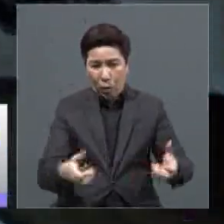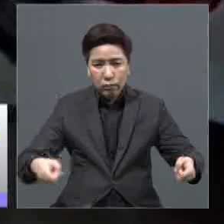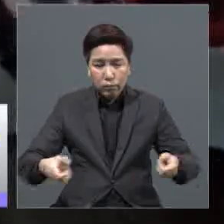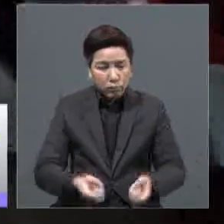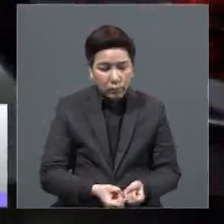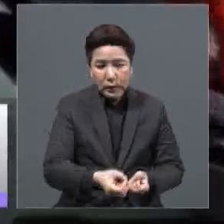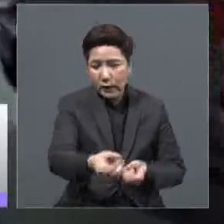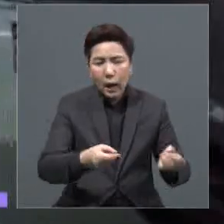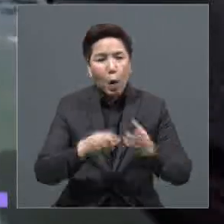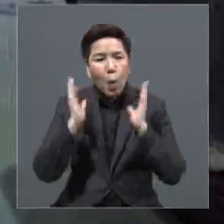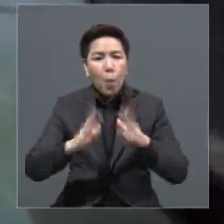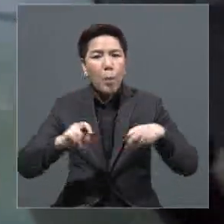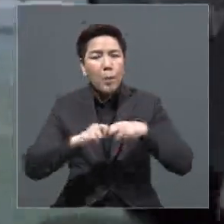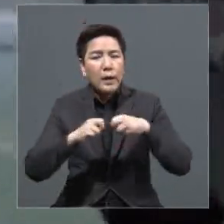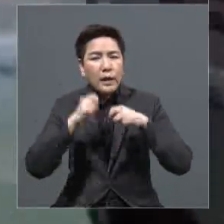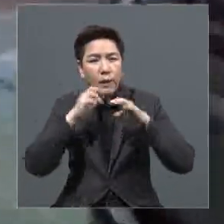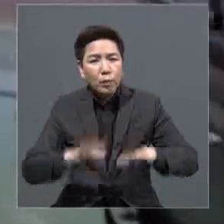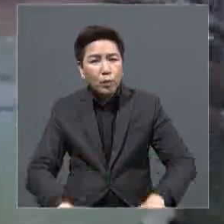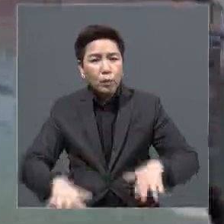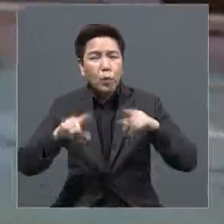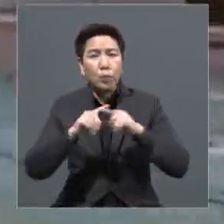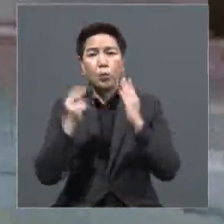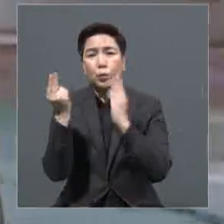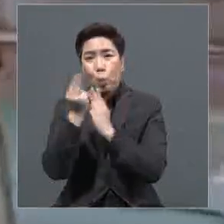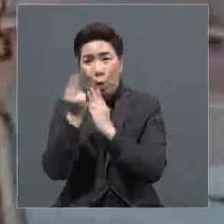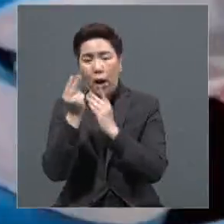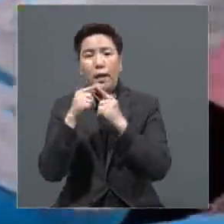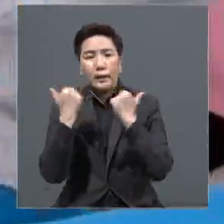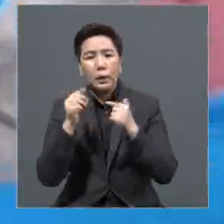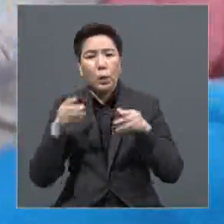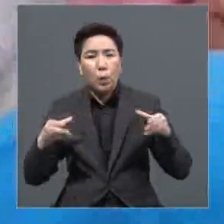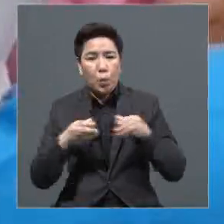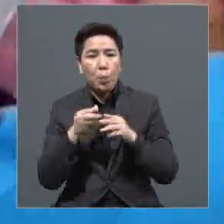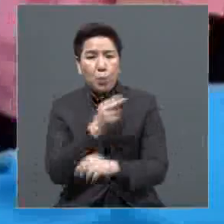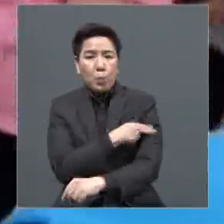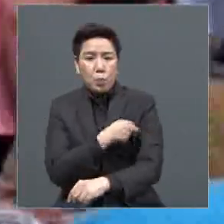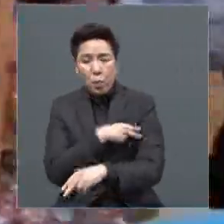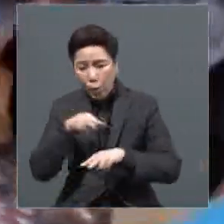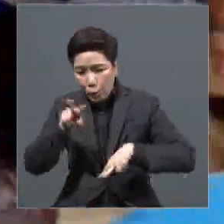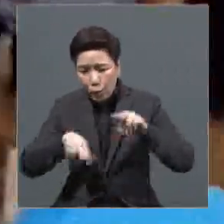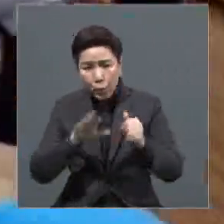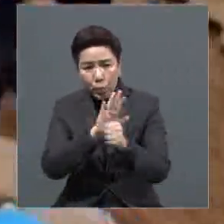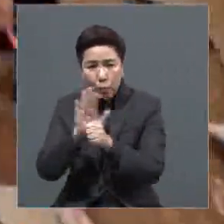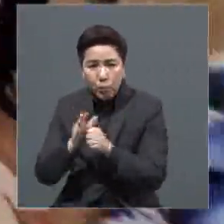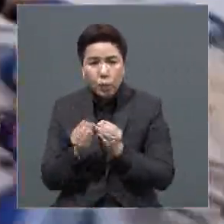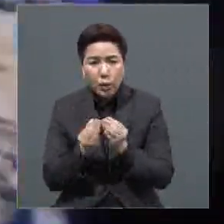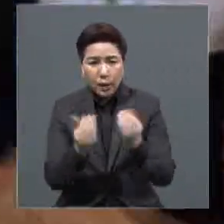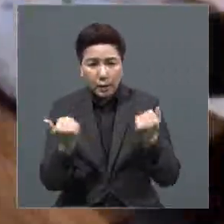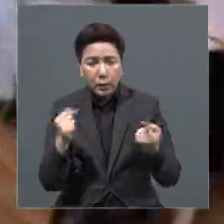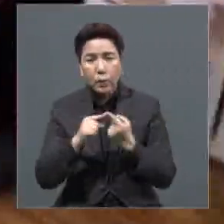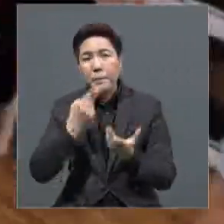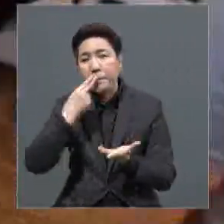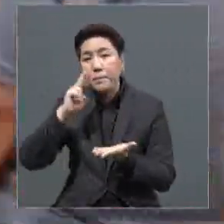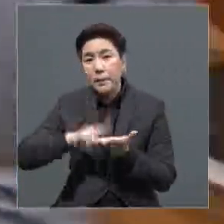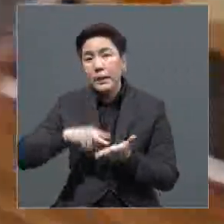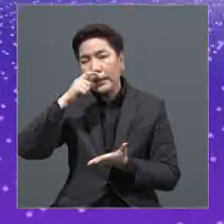แจกจ่ายช่วยเหลือผู้ประสบภัยน้ำท่วมในจังหวัดหนองคายรวมทั้งจัดทีมแพทย์ไปดูแลรักษาในเบื้องต้นด้วยขณะที่ไปรษณีย์